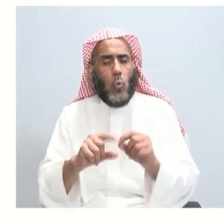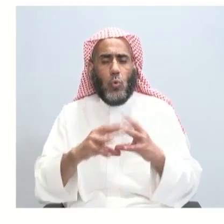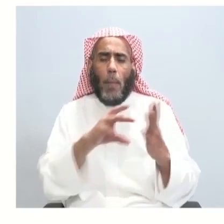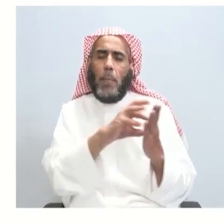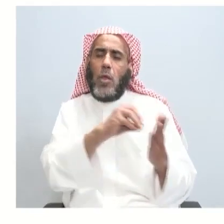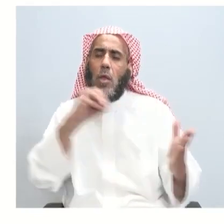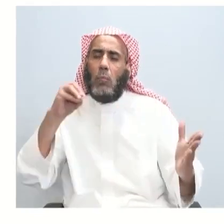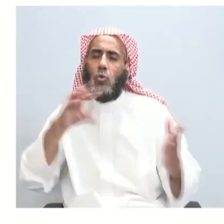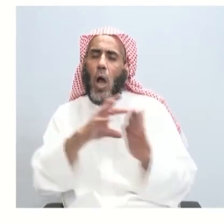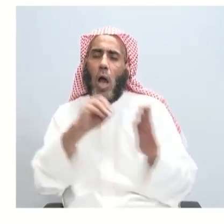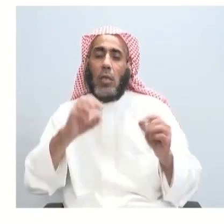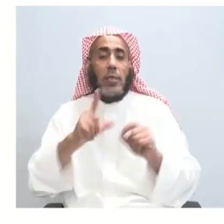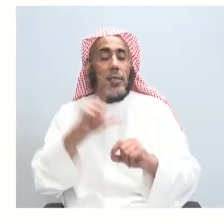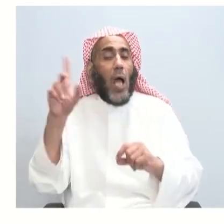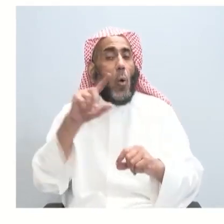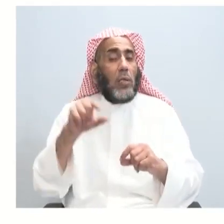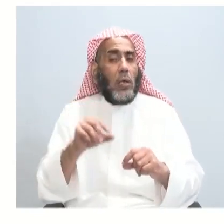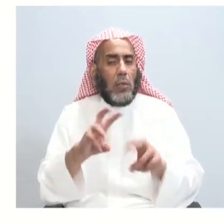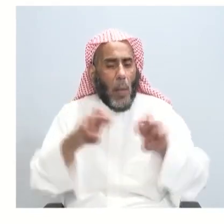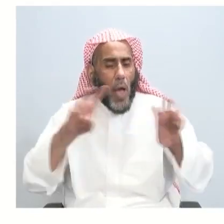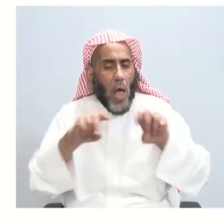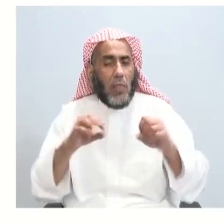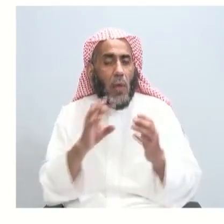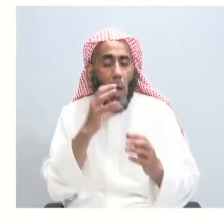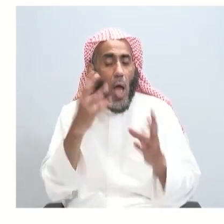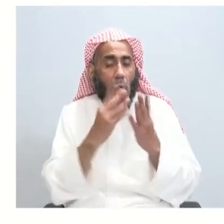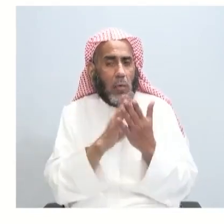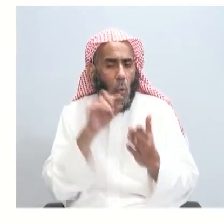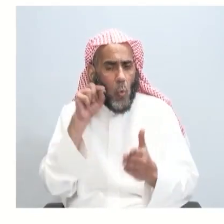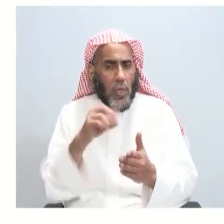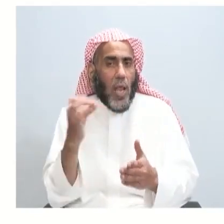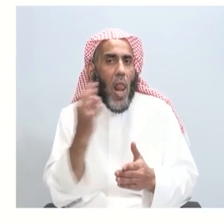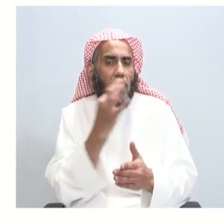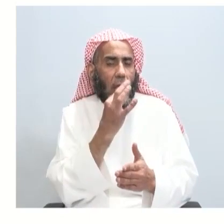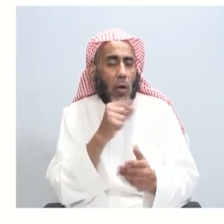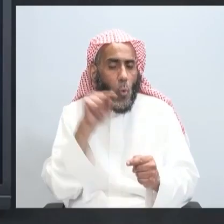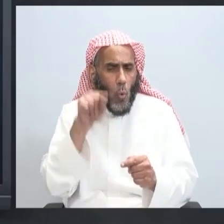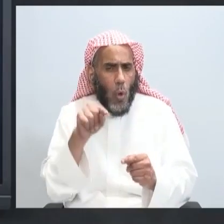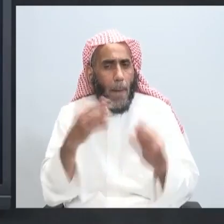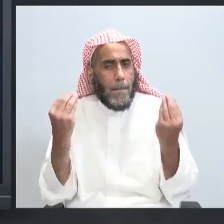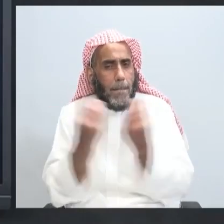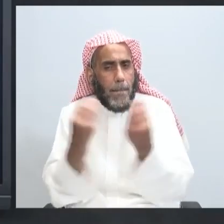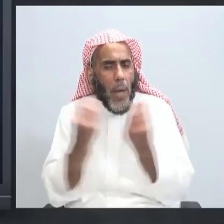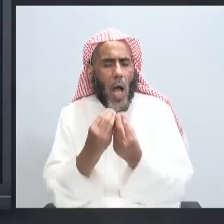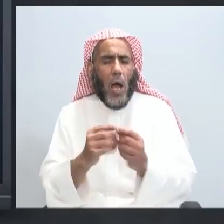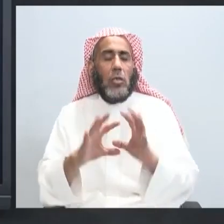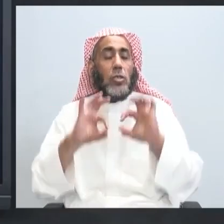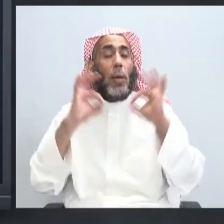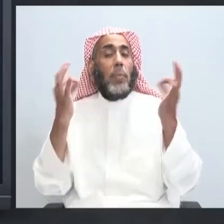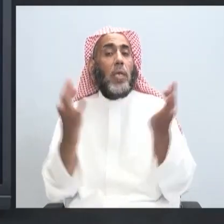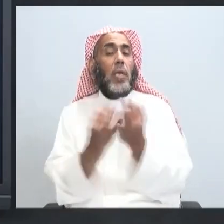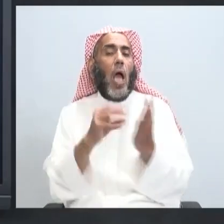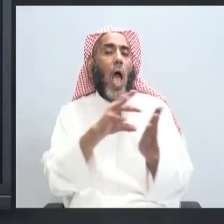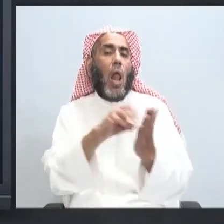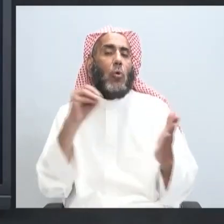مشتقاته صحيح ام خاطئ ان اردت ان تبحث في معجم الالفاظ وجدت لفظه فت تجد مع اللفظه جميع المشتقات